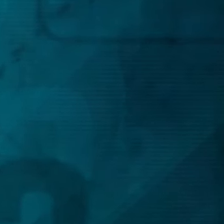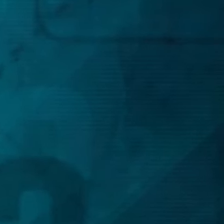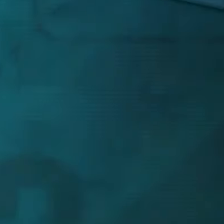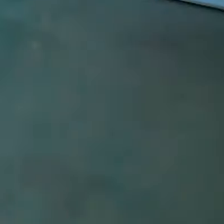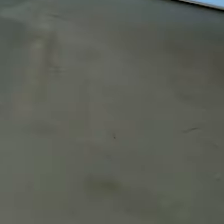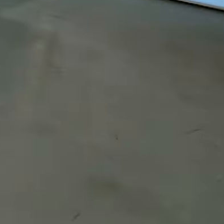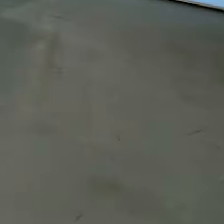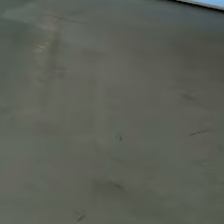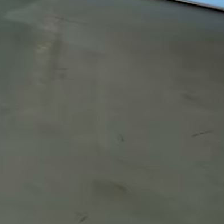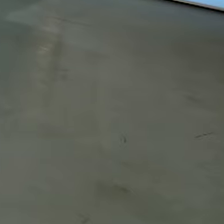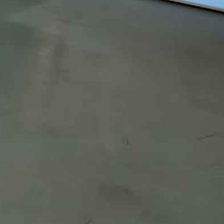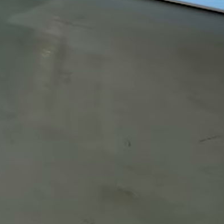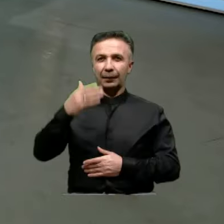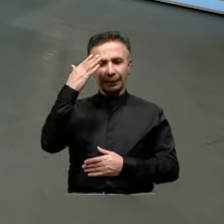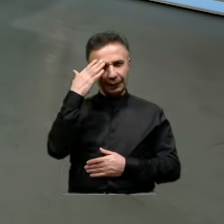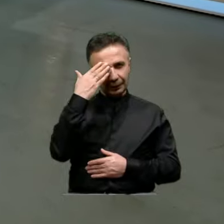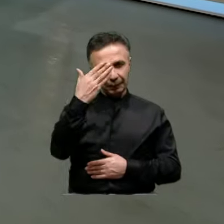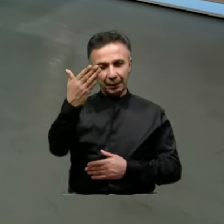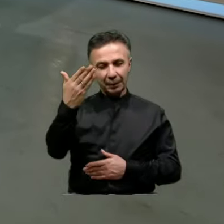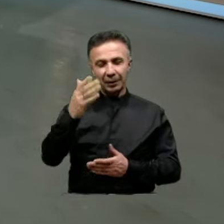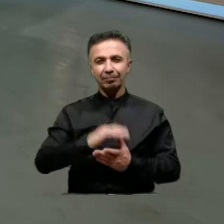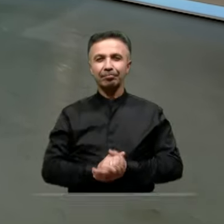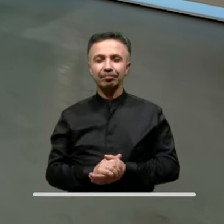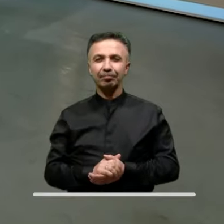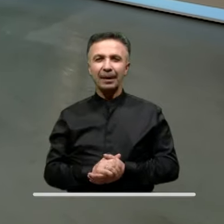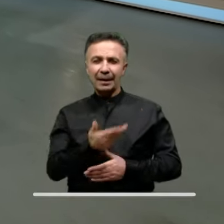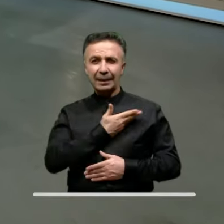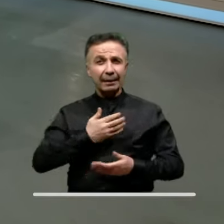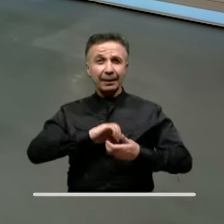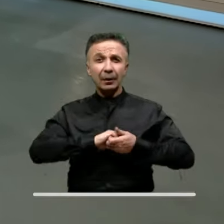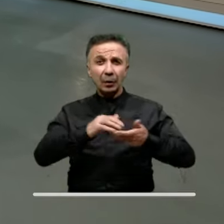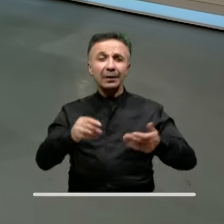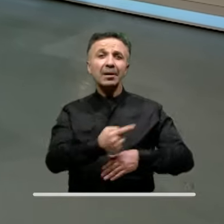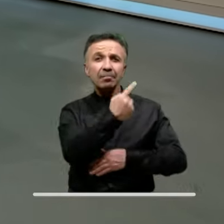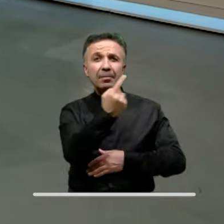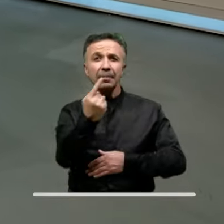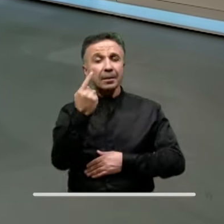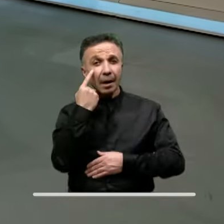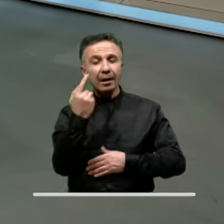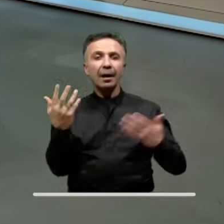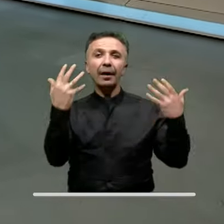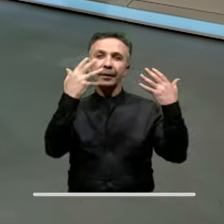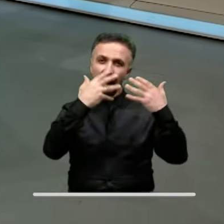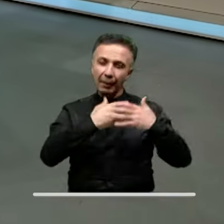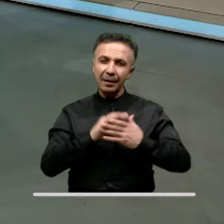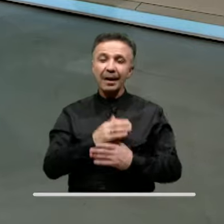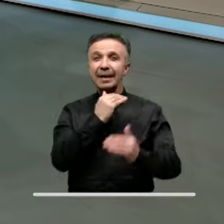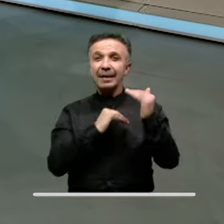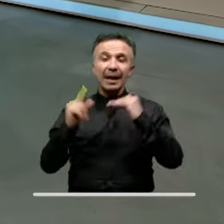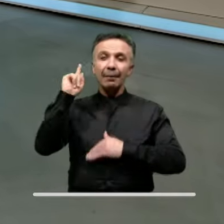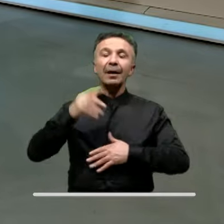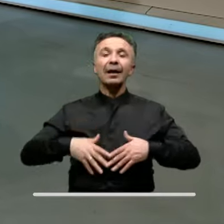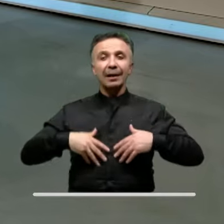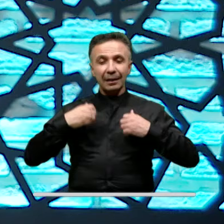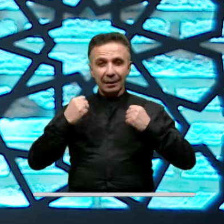farzdır. Esselamu aleyküm ve rahmetullahi ve berekatuhu. Sevgili dostlar, her birinize hayırlı akşamlar diliyoruz. Cenab-ı Allah'tan